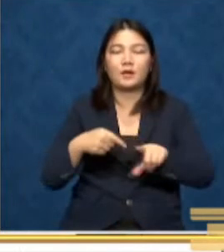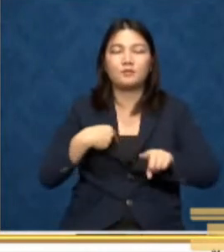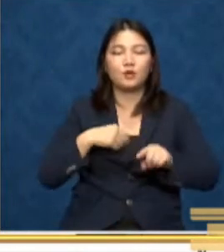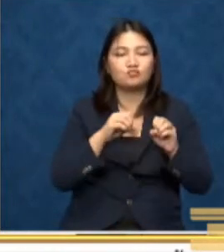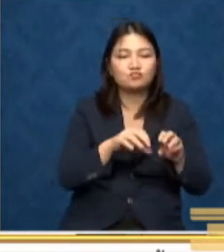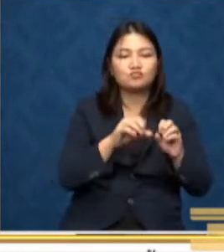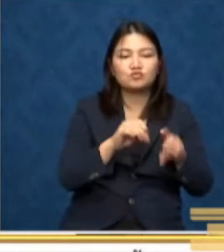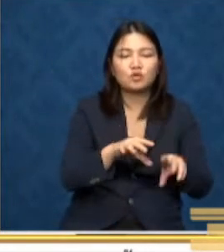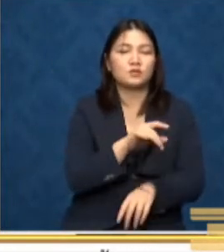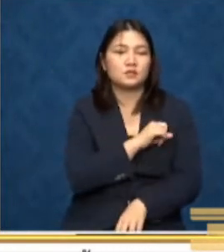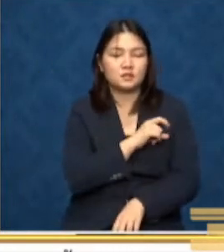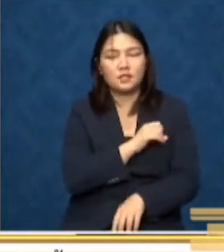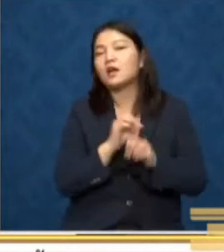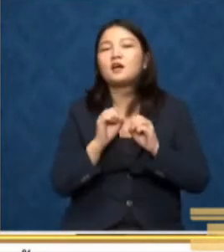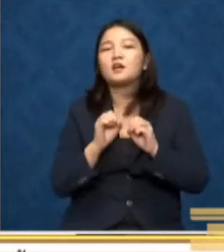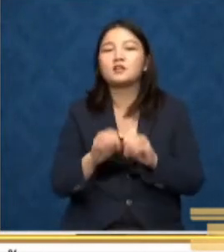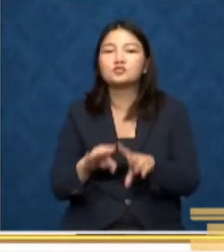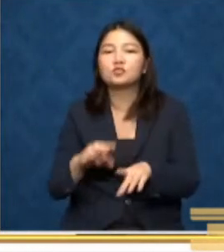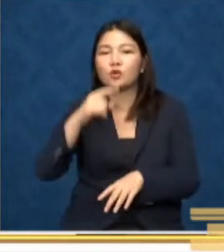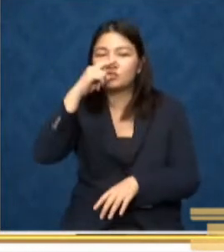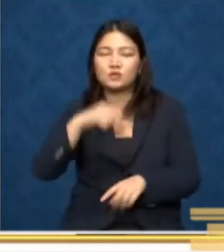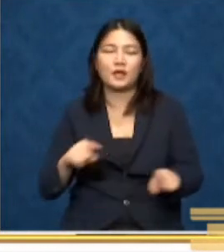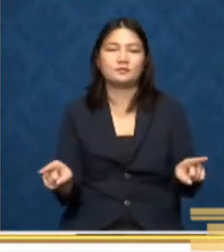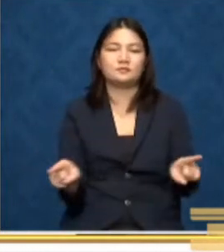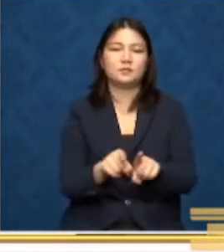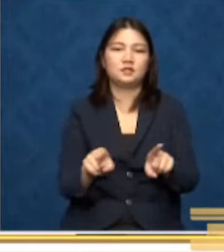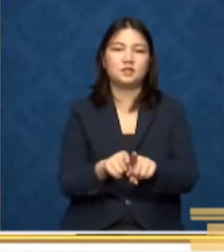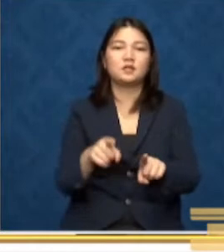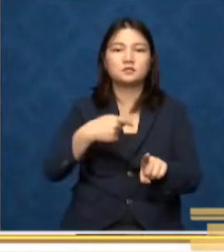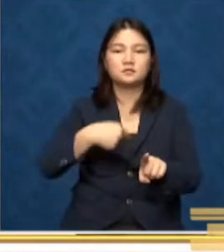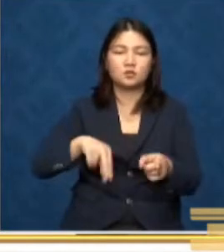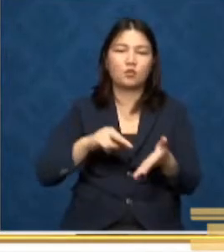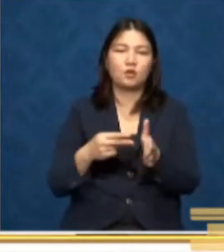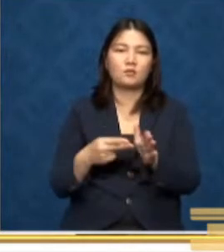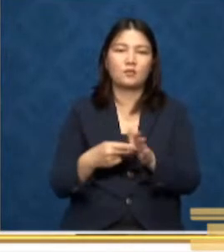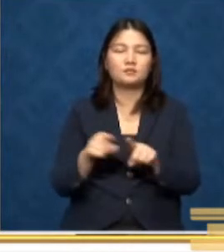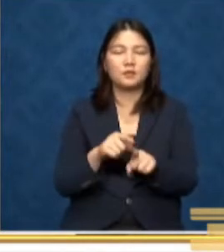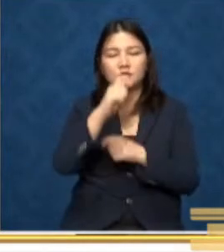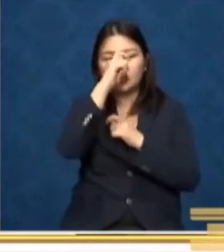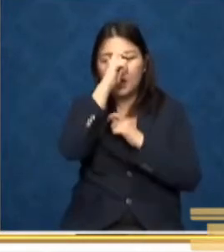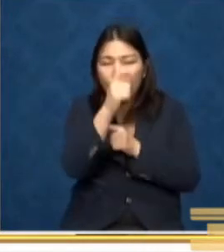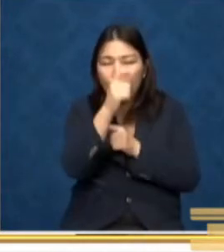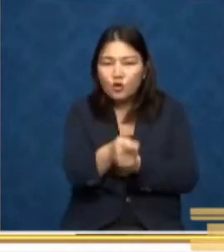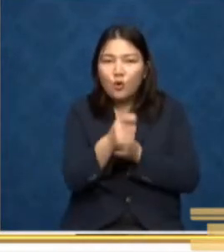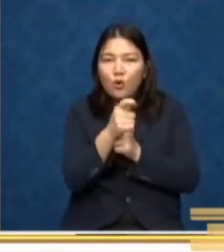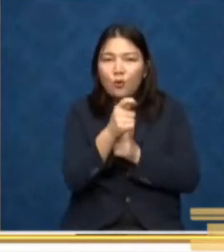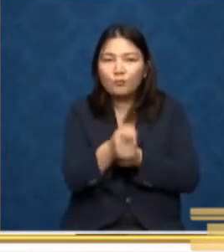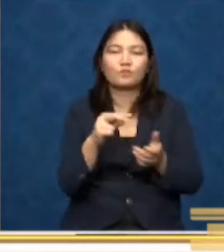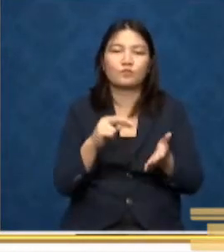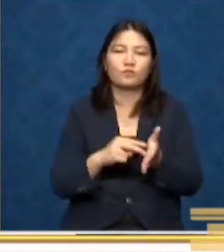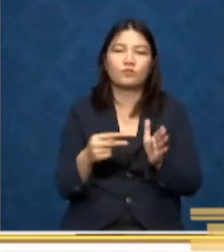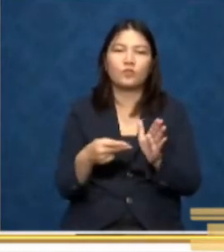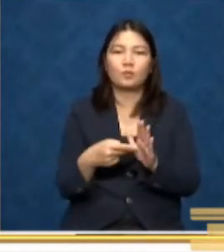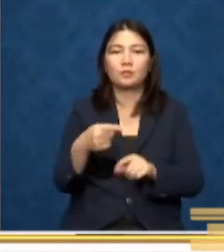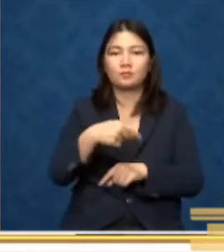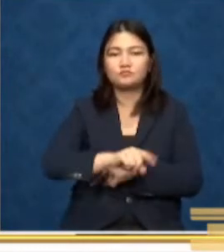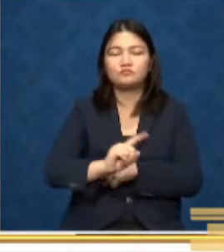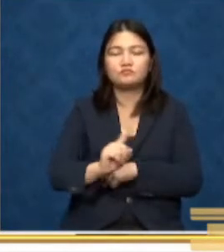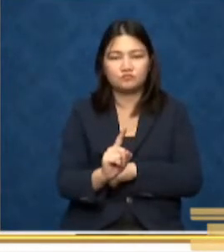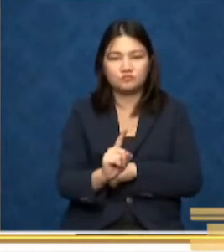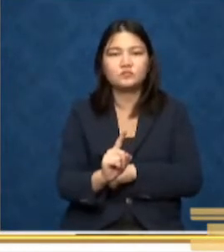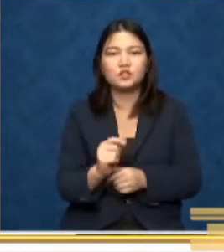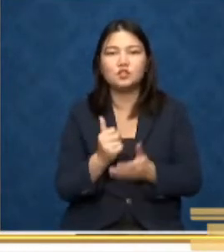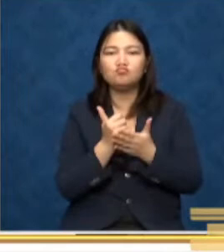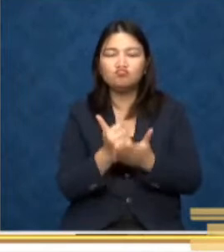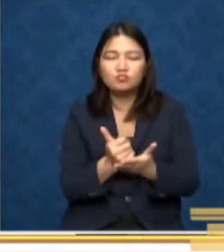ราเราเคารพในเอกลักษณ์เคารพในคุณค่าของเขาและเขาจะเป็นต้นทุนที่ดีงามให้กับบ้านเมืองถ้